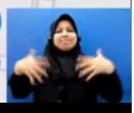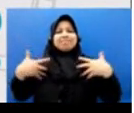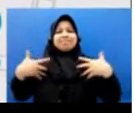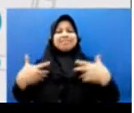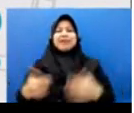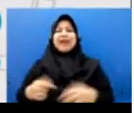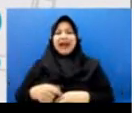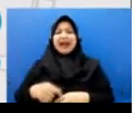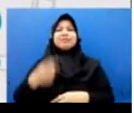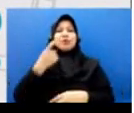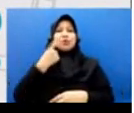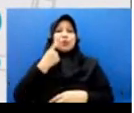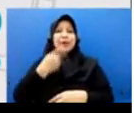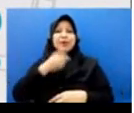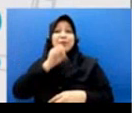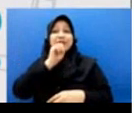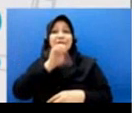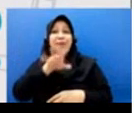Qadir